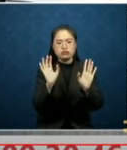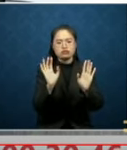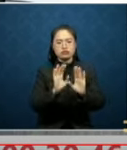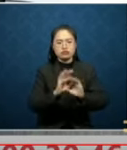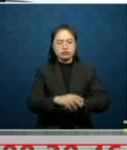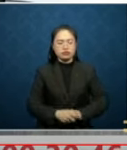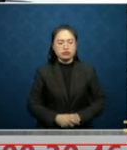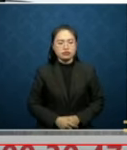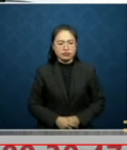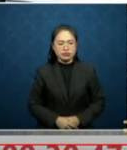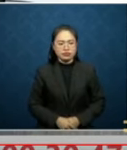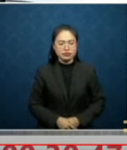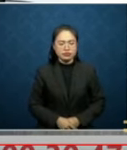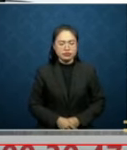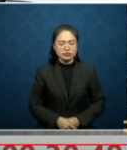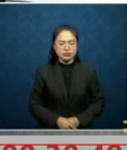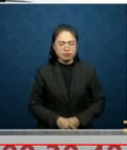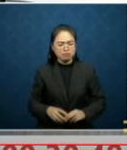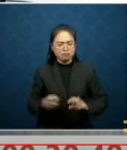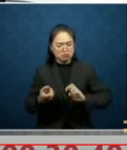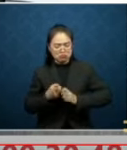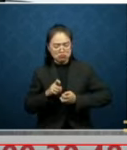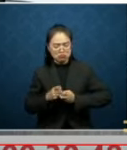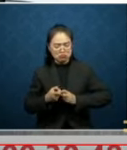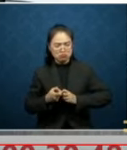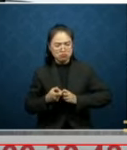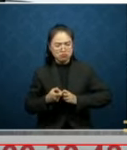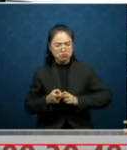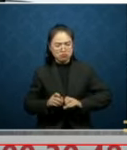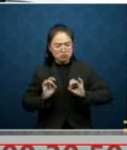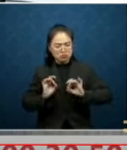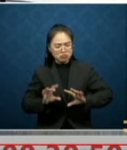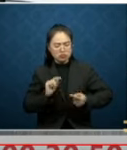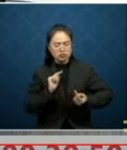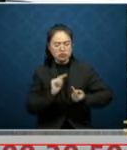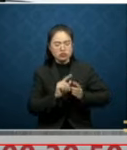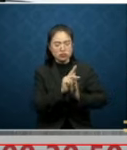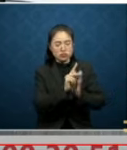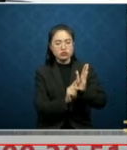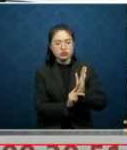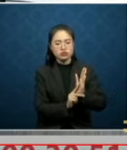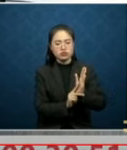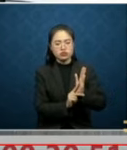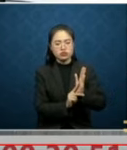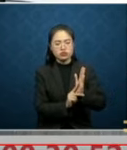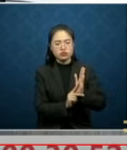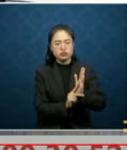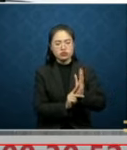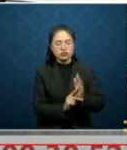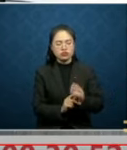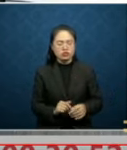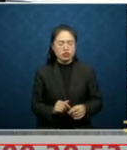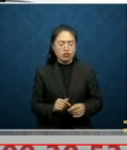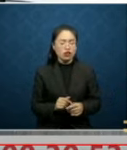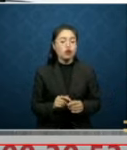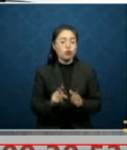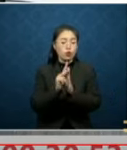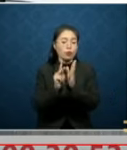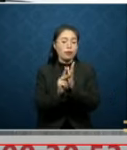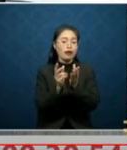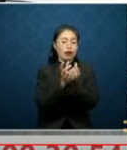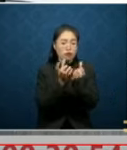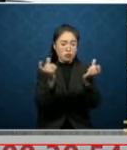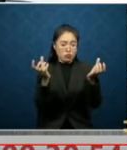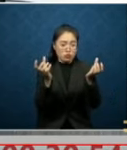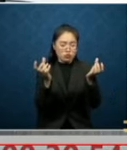ครับความสุ่มเสี่ยงเรื่องกฎหมายบทบัญญัติของรัฐธรรมนูญเขาเขียนไว้ชัดนะ